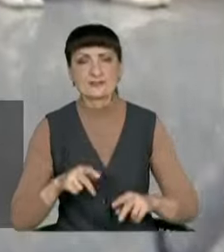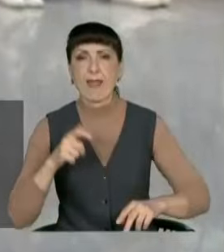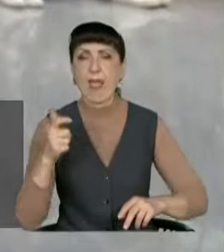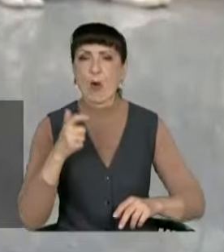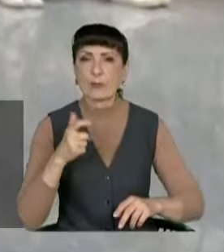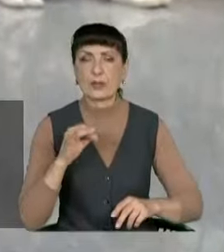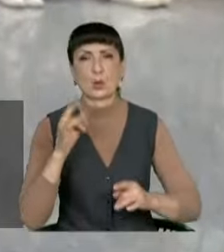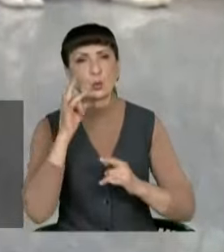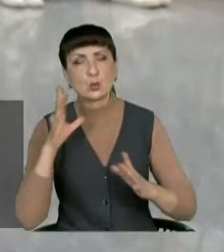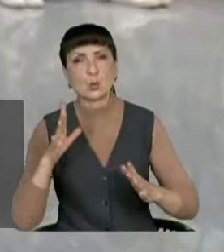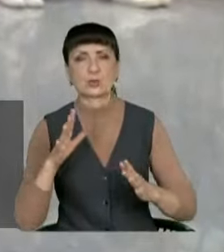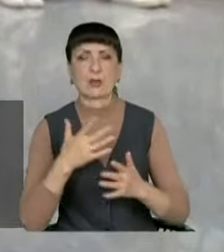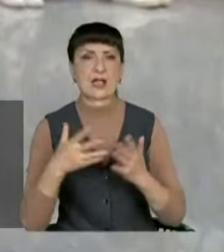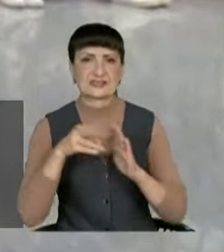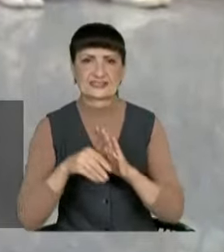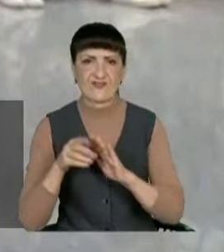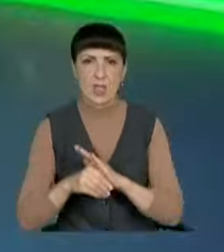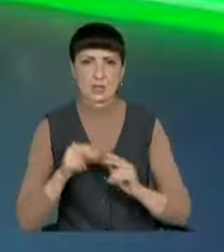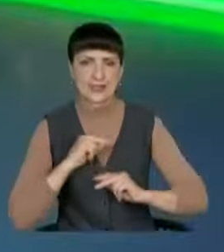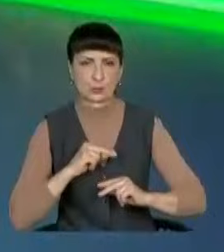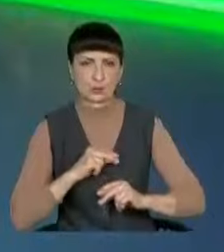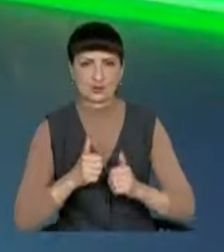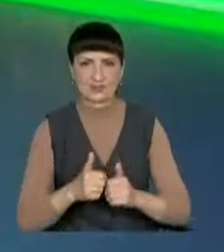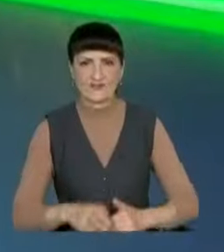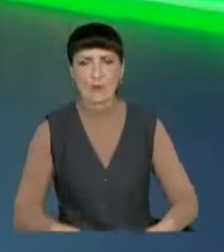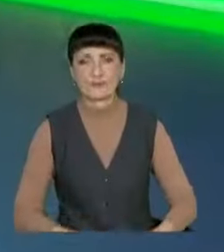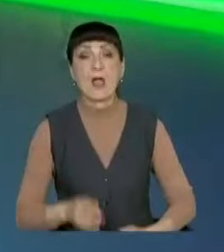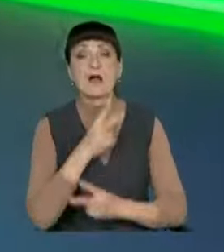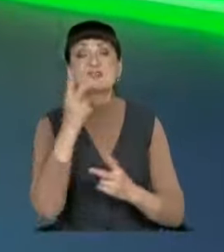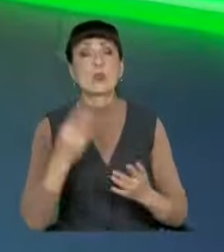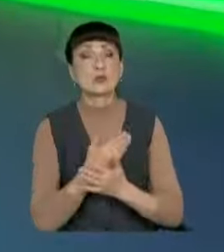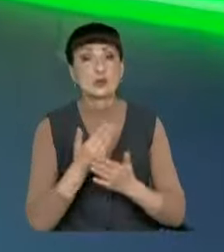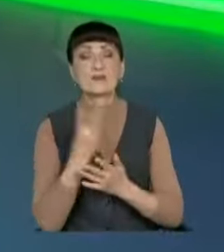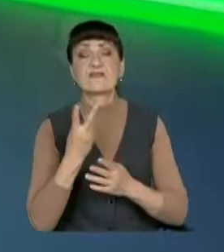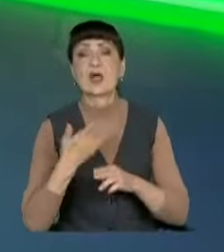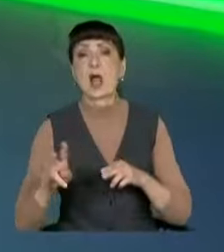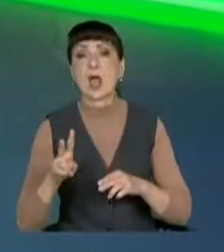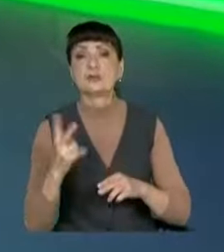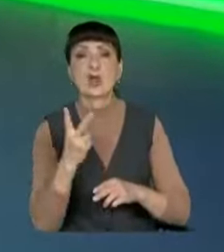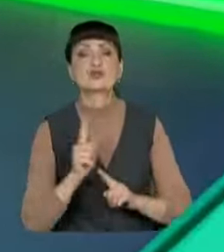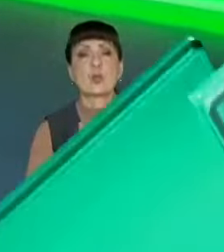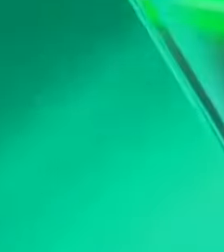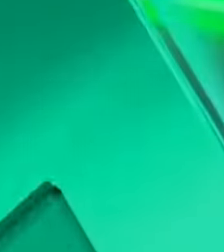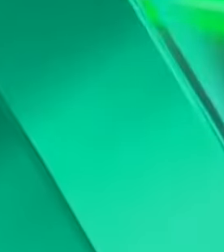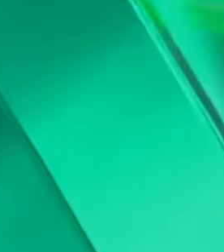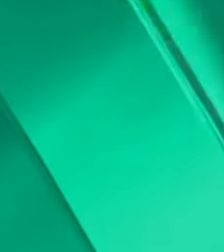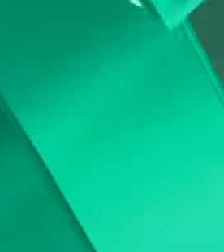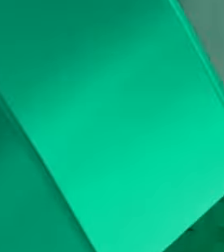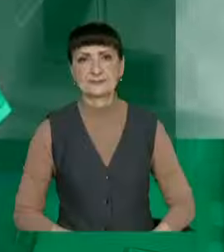экономических и культурно-гуманитарных сферах. Вы смотрите новости, далее в выпуске.